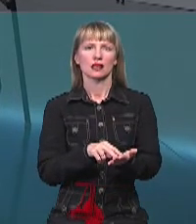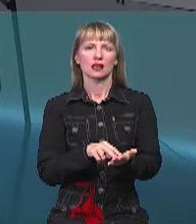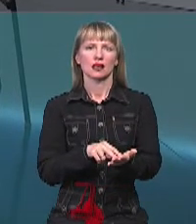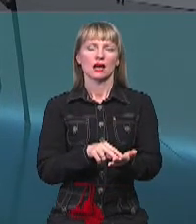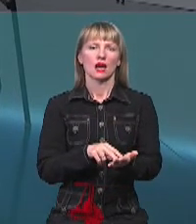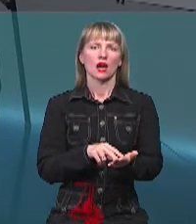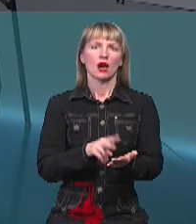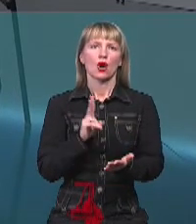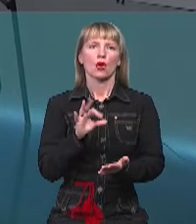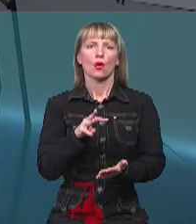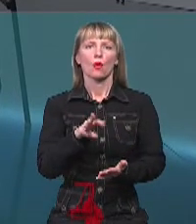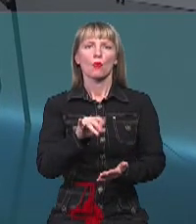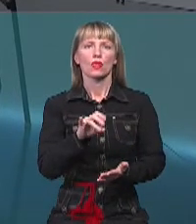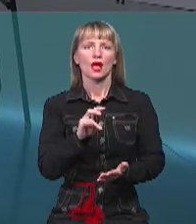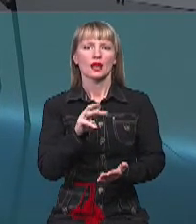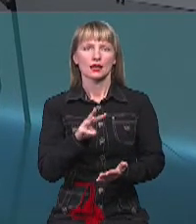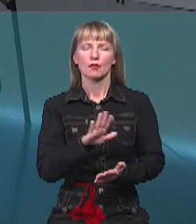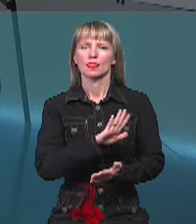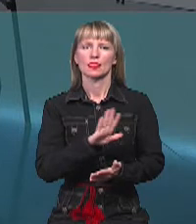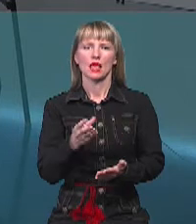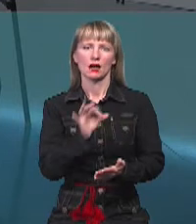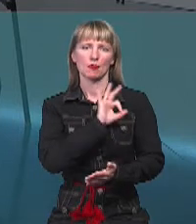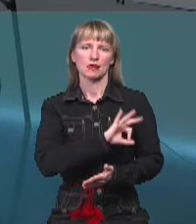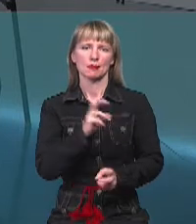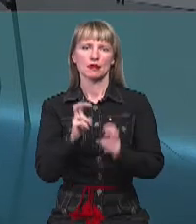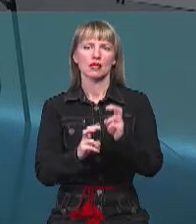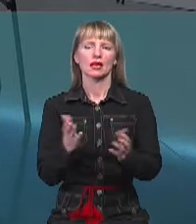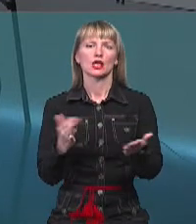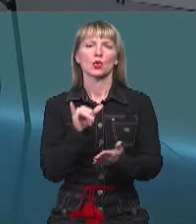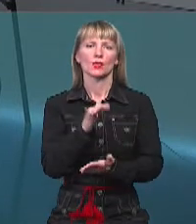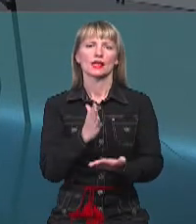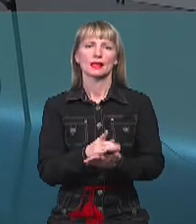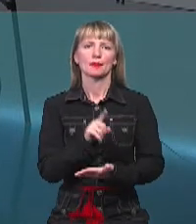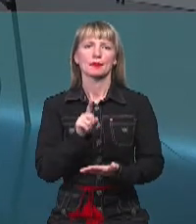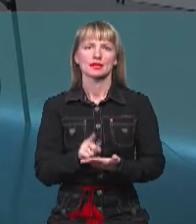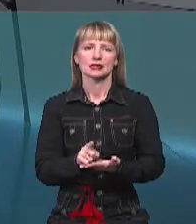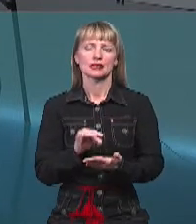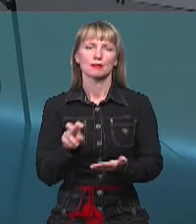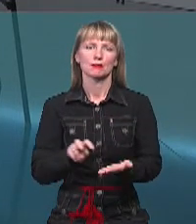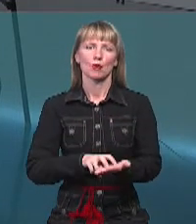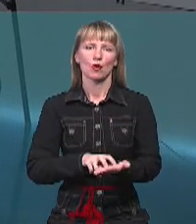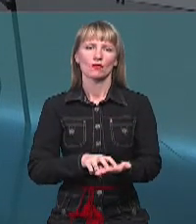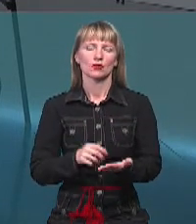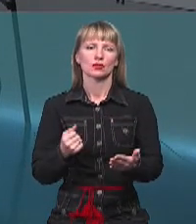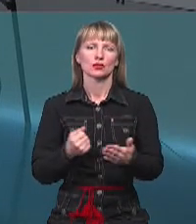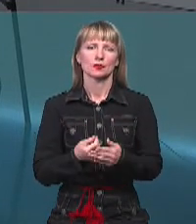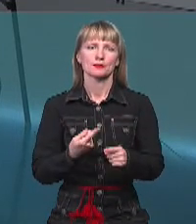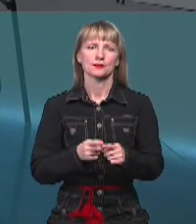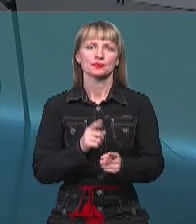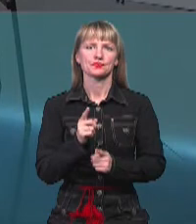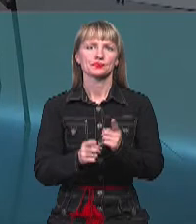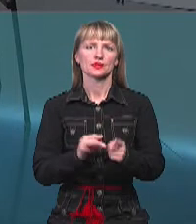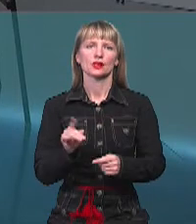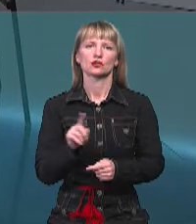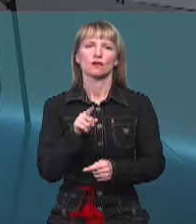комунальним некомерційним підприємством. І які у неї є питання і побоювання щодо цієї реформи, і